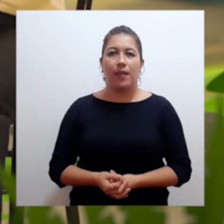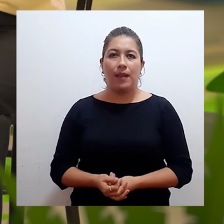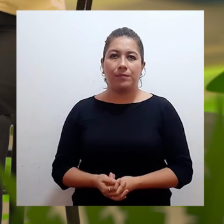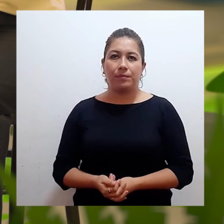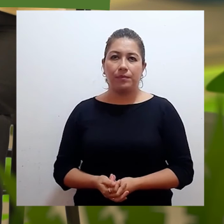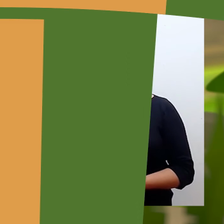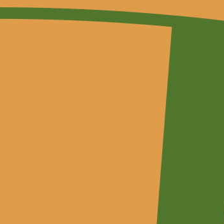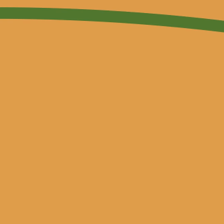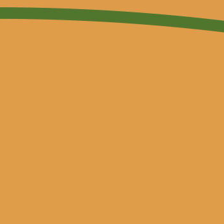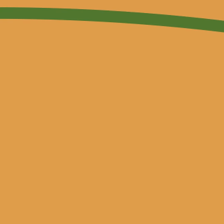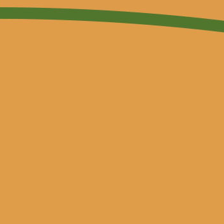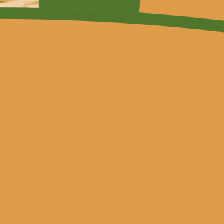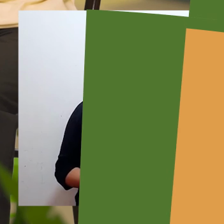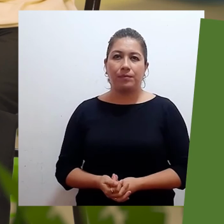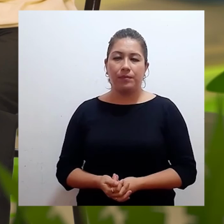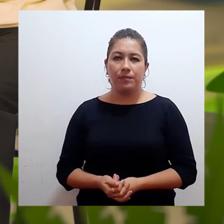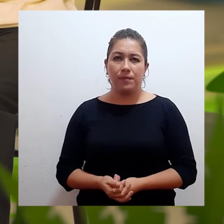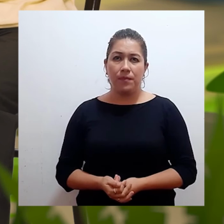ng